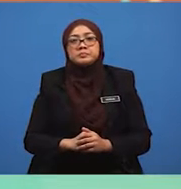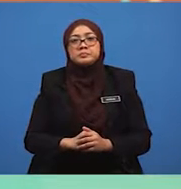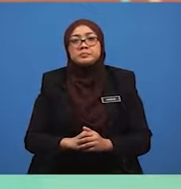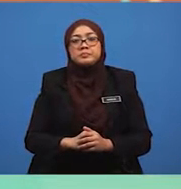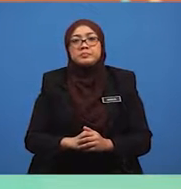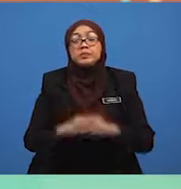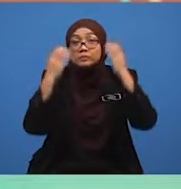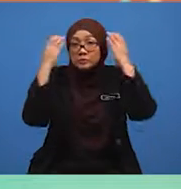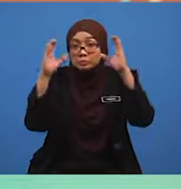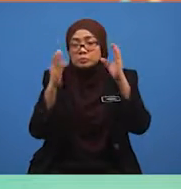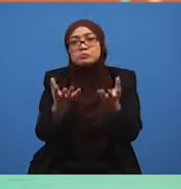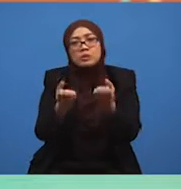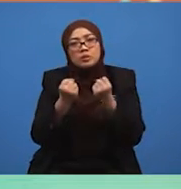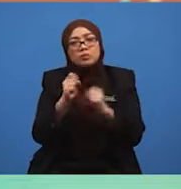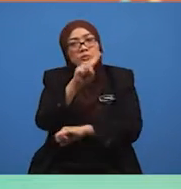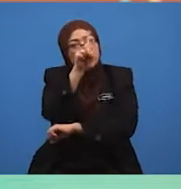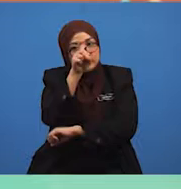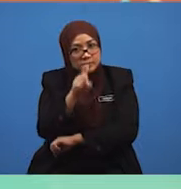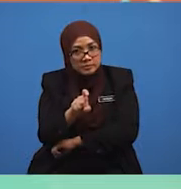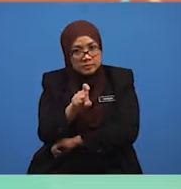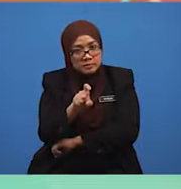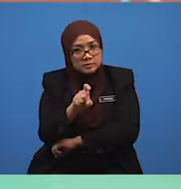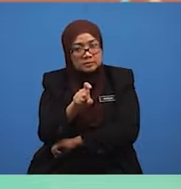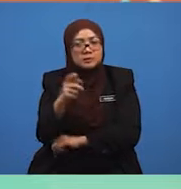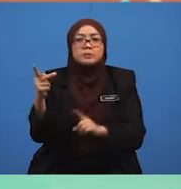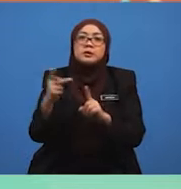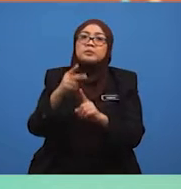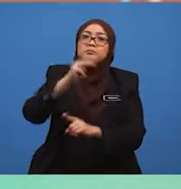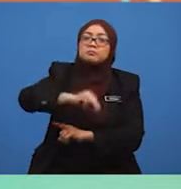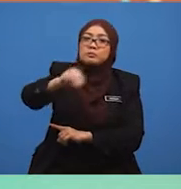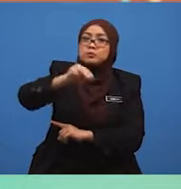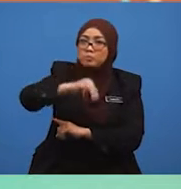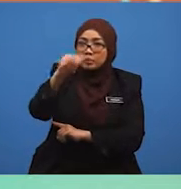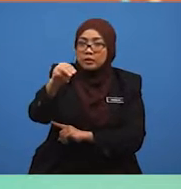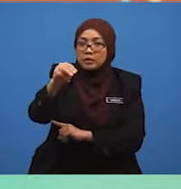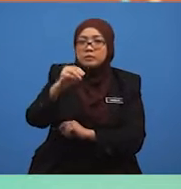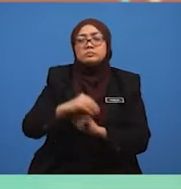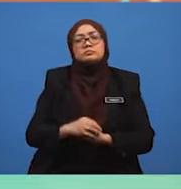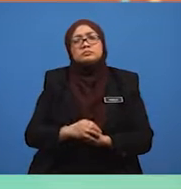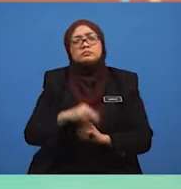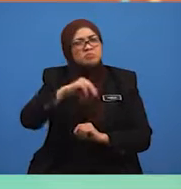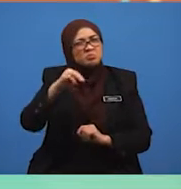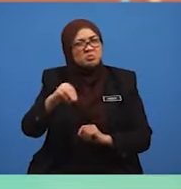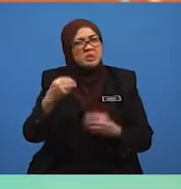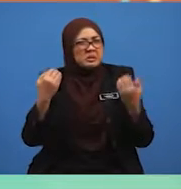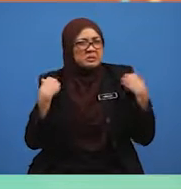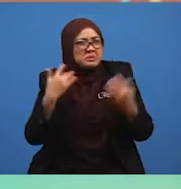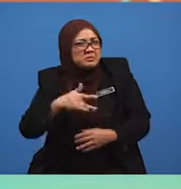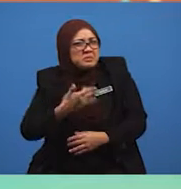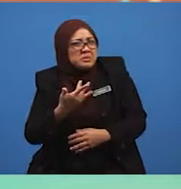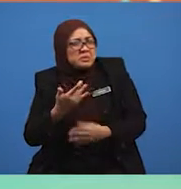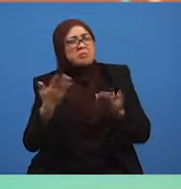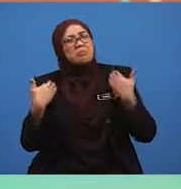cikgu hendak bertanya kepada anda semua. Pernah tak kamu rasa penat